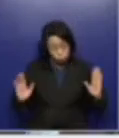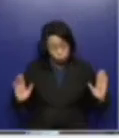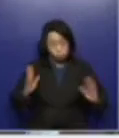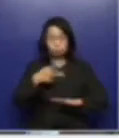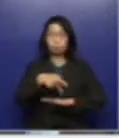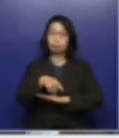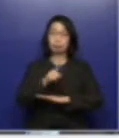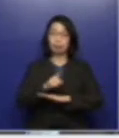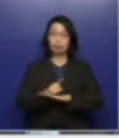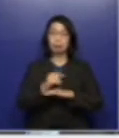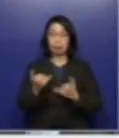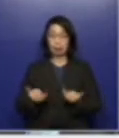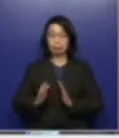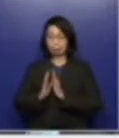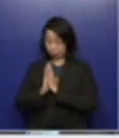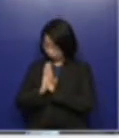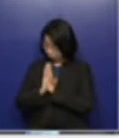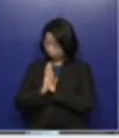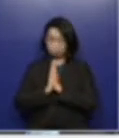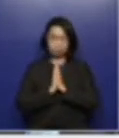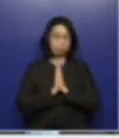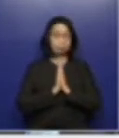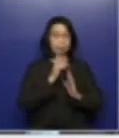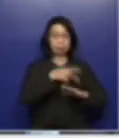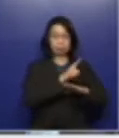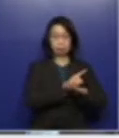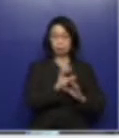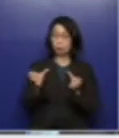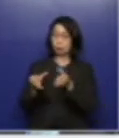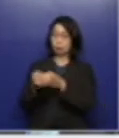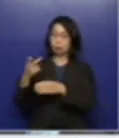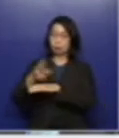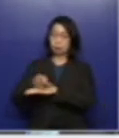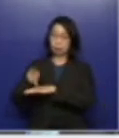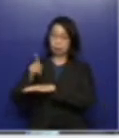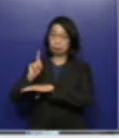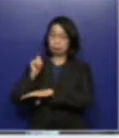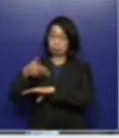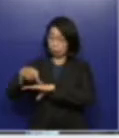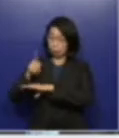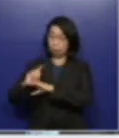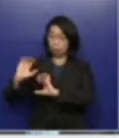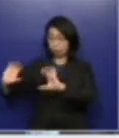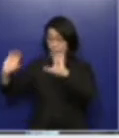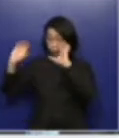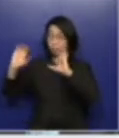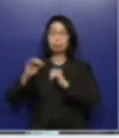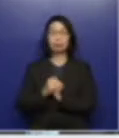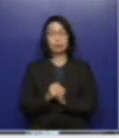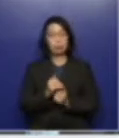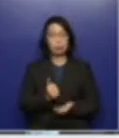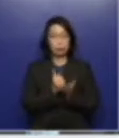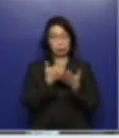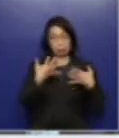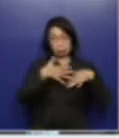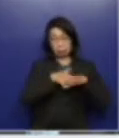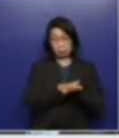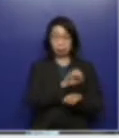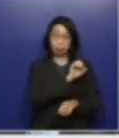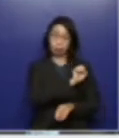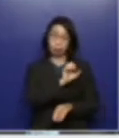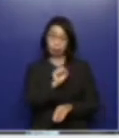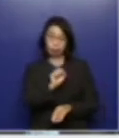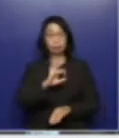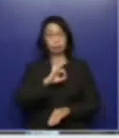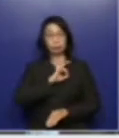และถือโอกาสกราบขอบพระคุณผ่านท่านประธานไปยังท่านประธานวิปรัฐบาลนะครับท่านการประสานงานร่วมสภาผู้แทนราษฎรตลอดจนสมาชิก